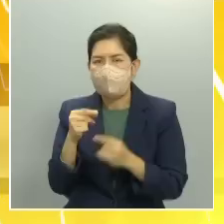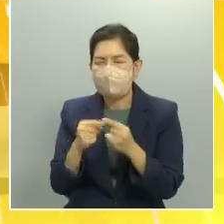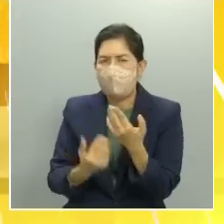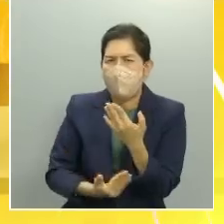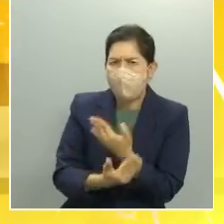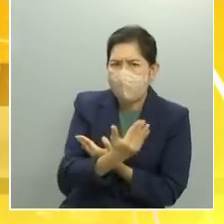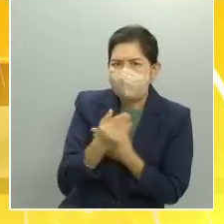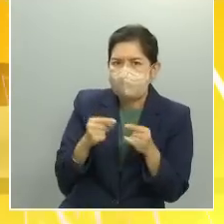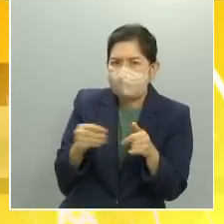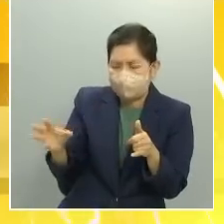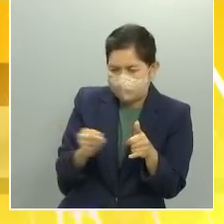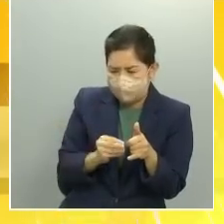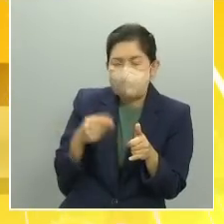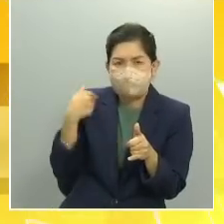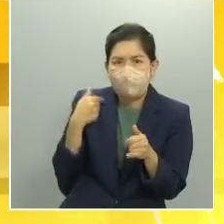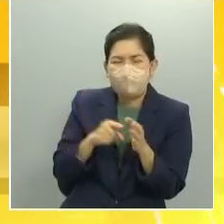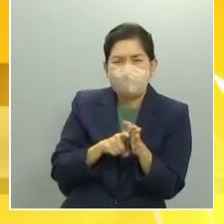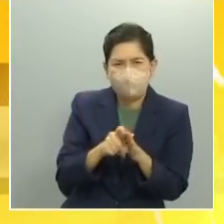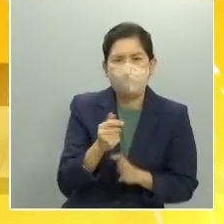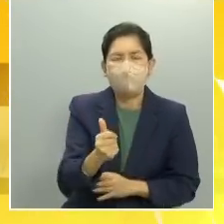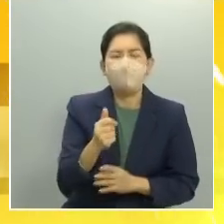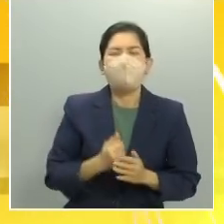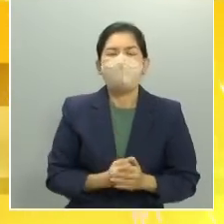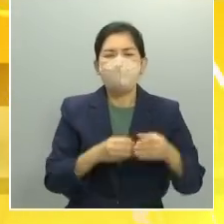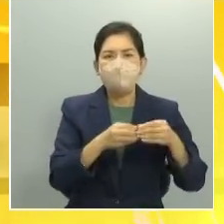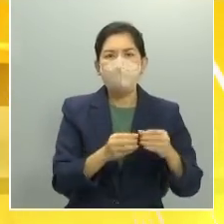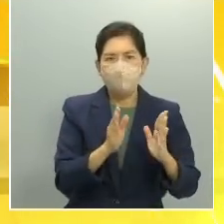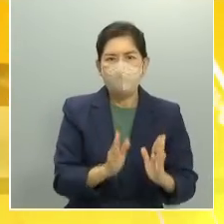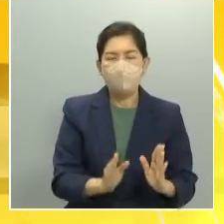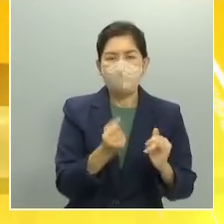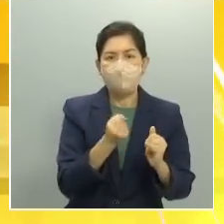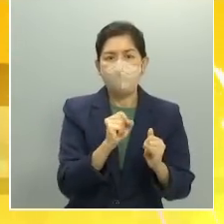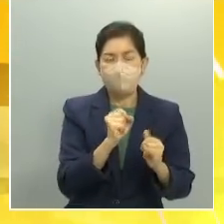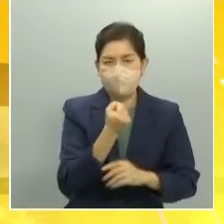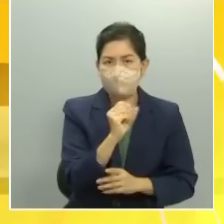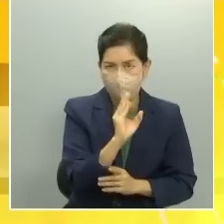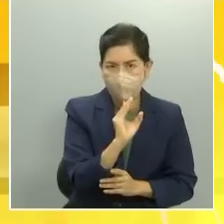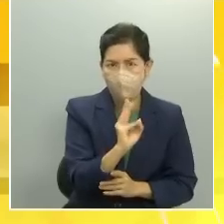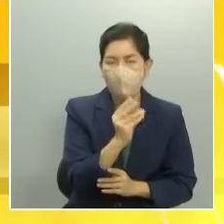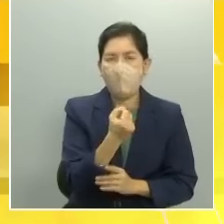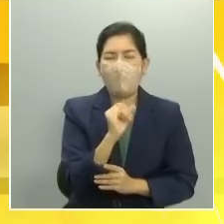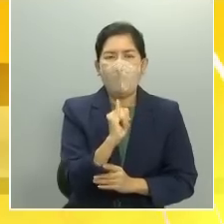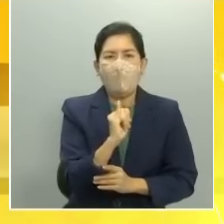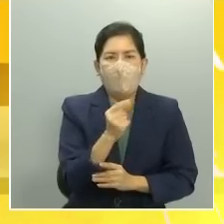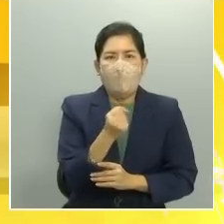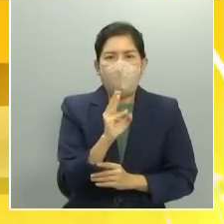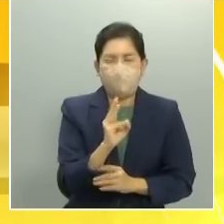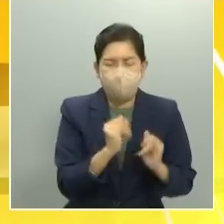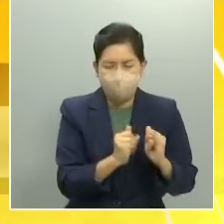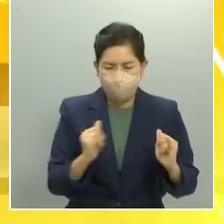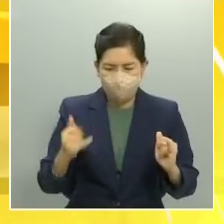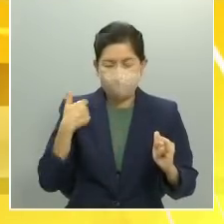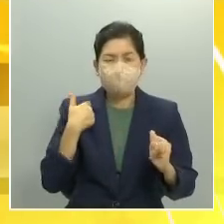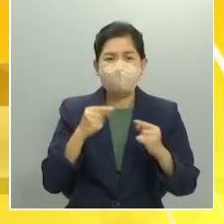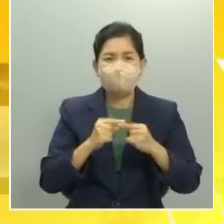ญท่านผู้ชม16รายไฟไหม้ร่างกายถ้าร่างกายคิดเป็น 100% สูงเกินกว่า 60% และในจ